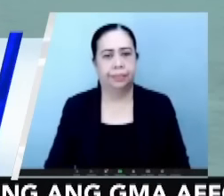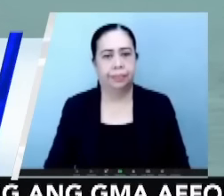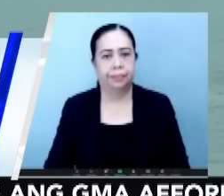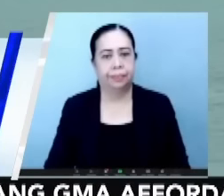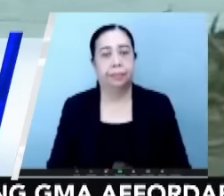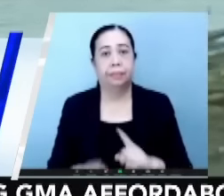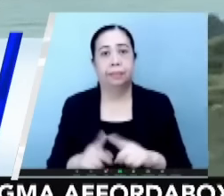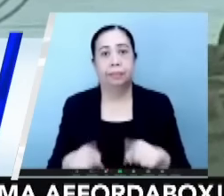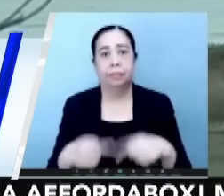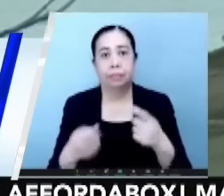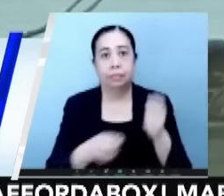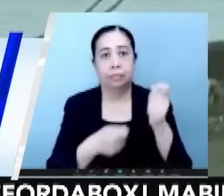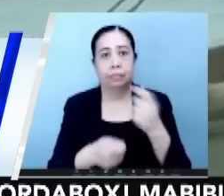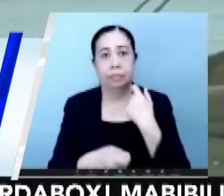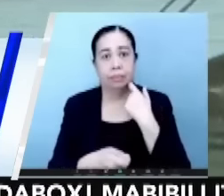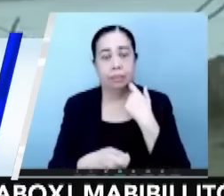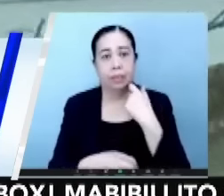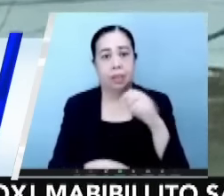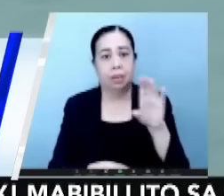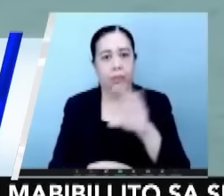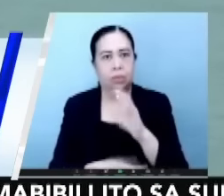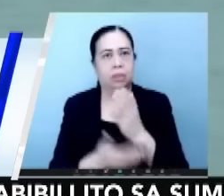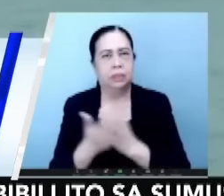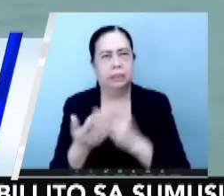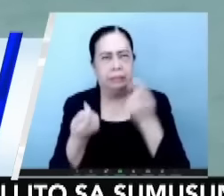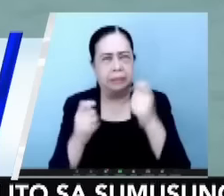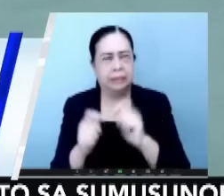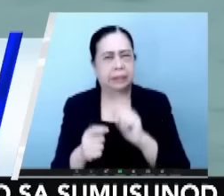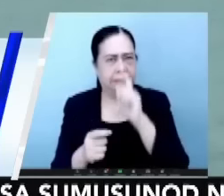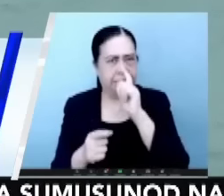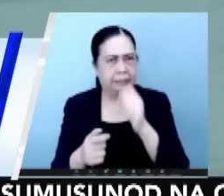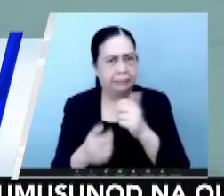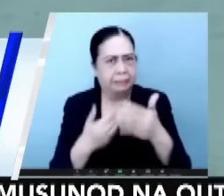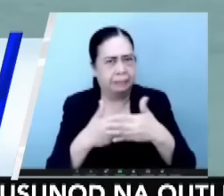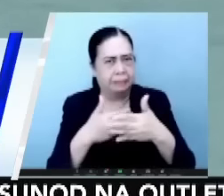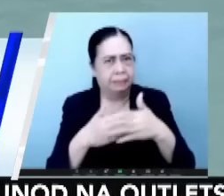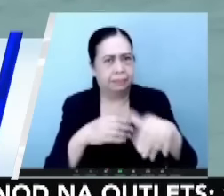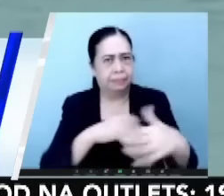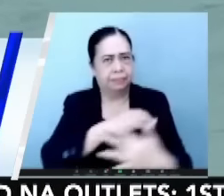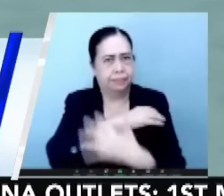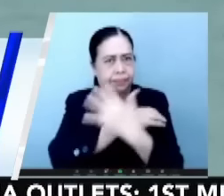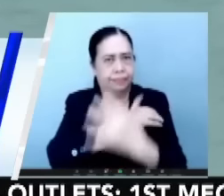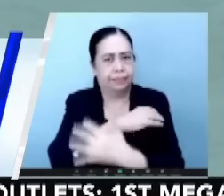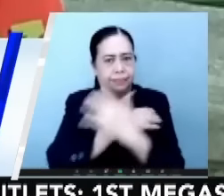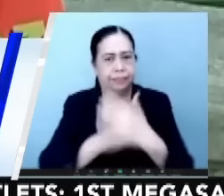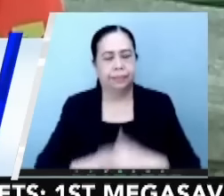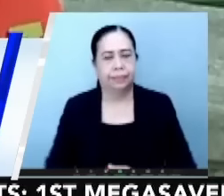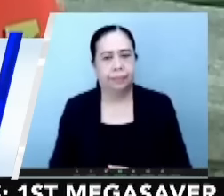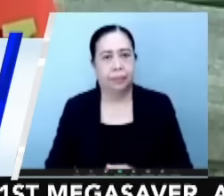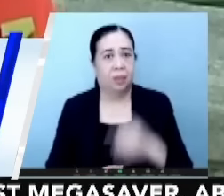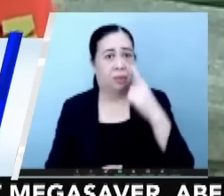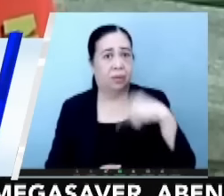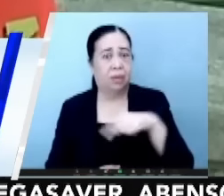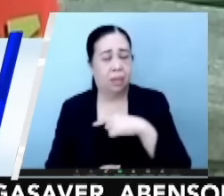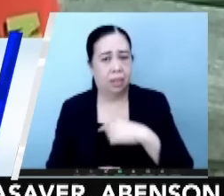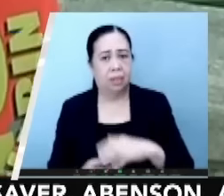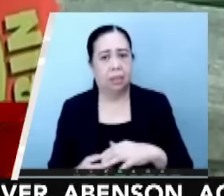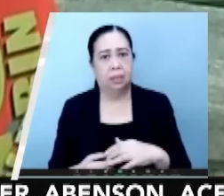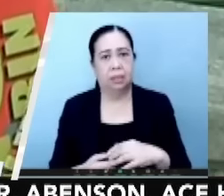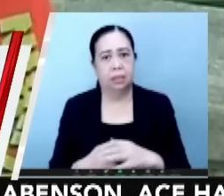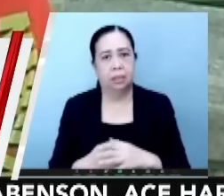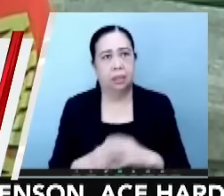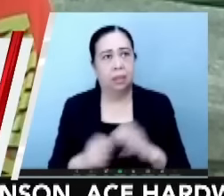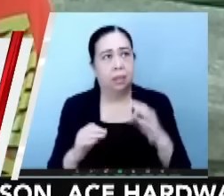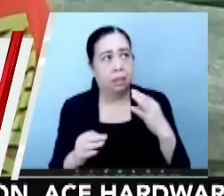ulan kaninang hapon, may mga sumubok mangisda malapit sa dalampasigan. Ang sa amin po sana hangga't may gale warning, huwag